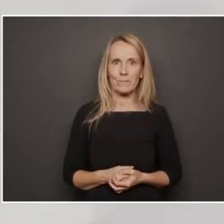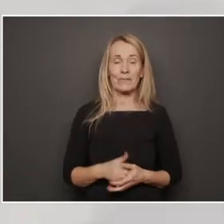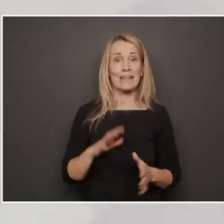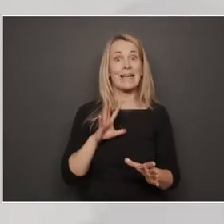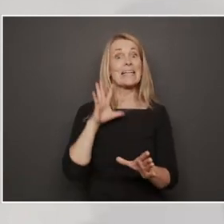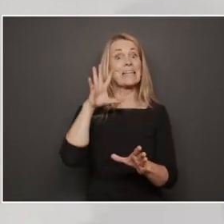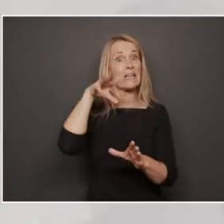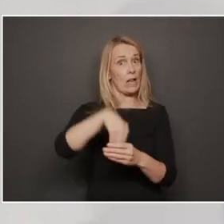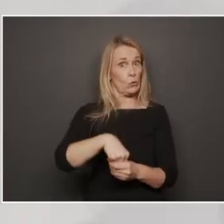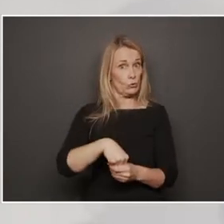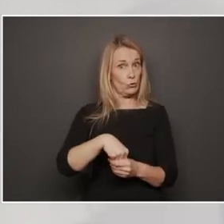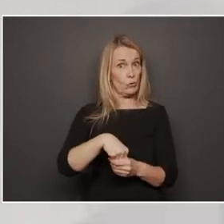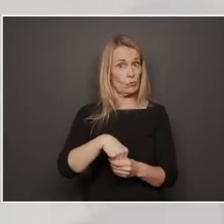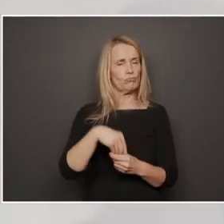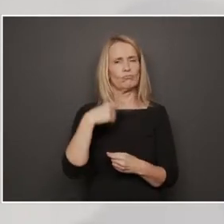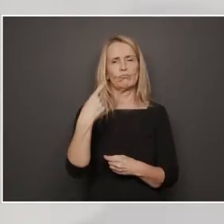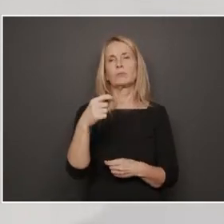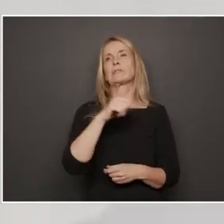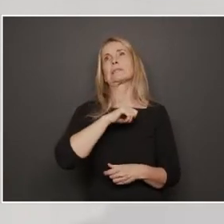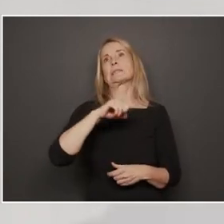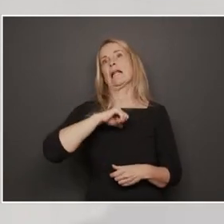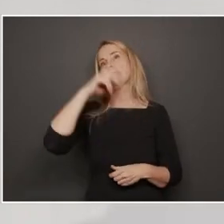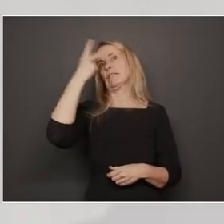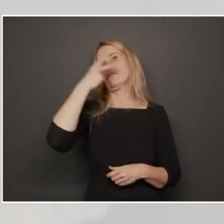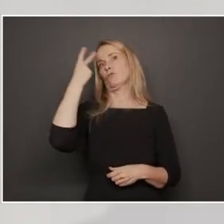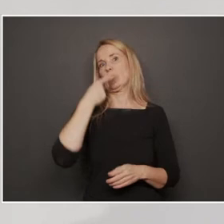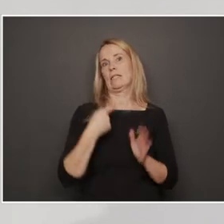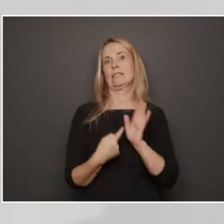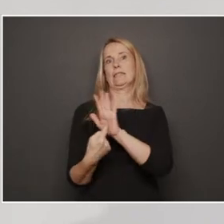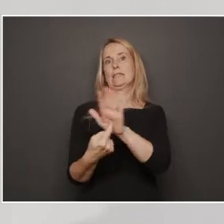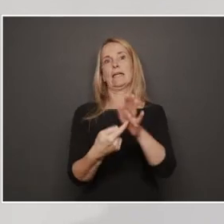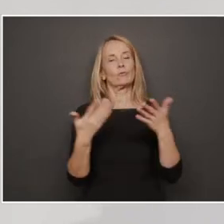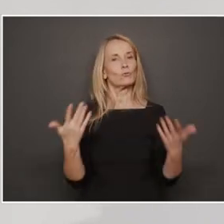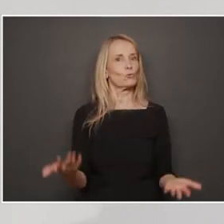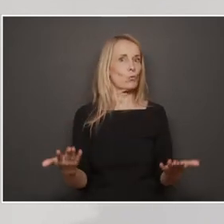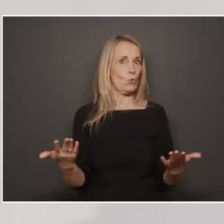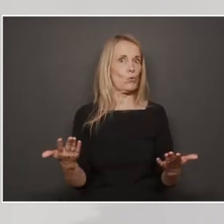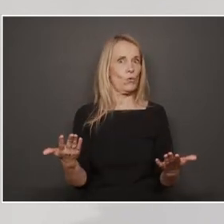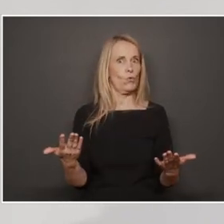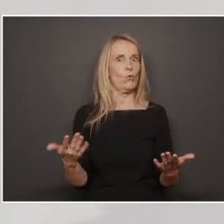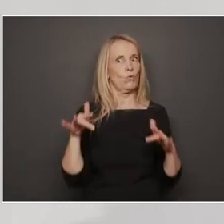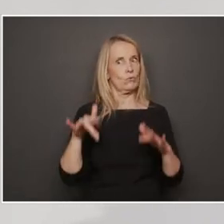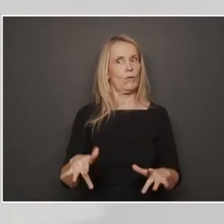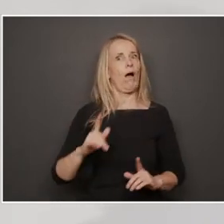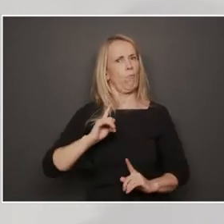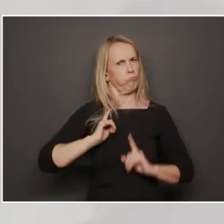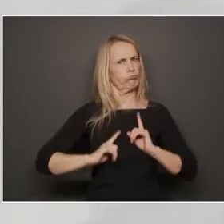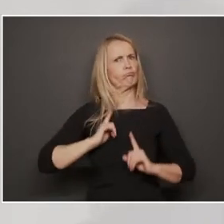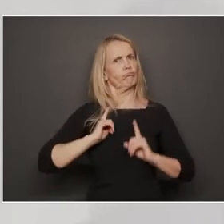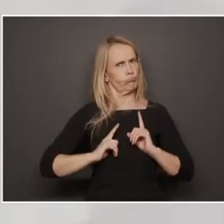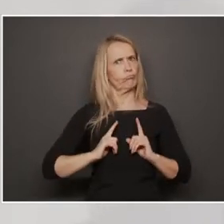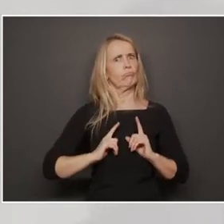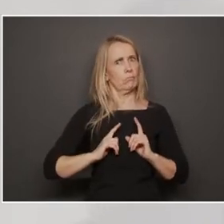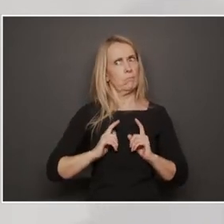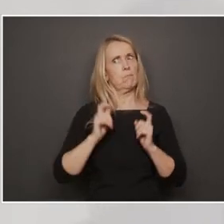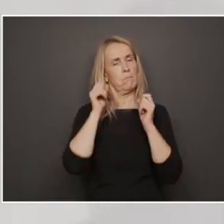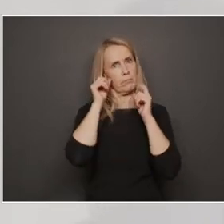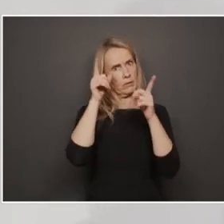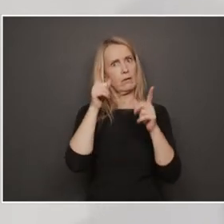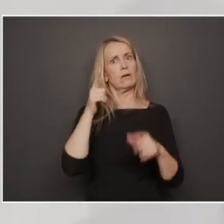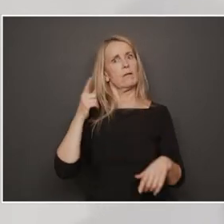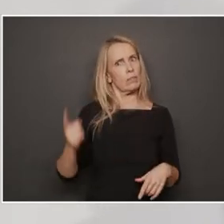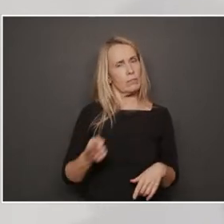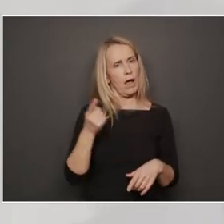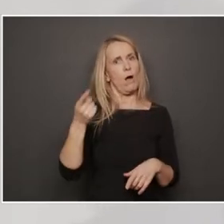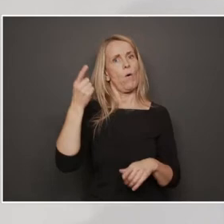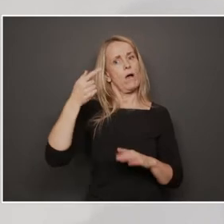Inklusion leben Sie mit Selbstverständnis vor, mit hohem Engagement. Sie bieten dauerhaft und immer